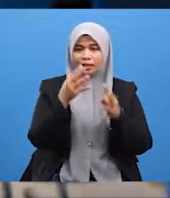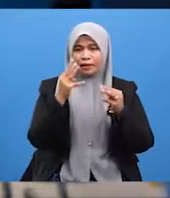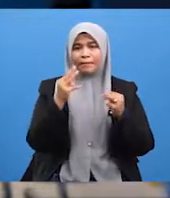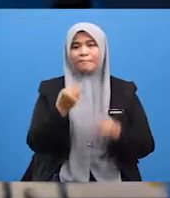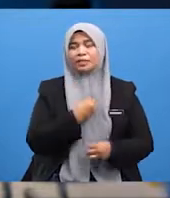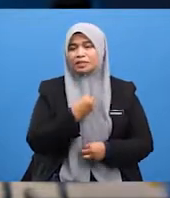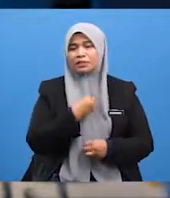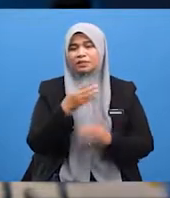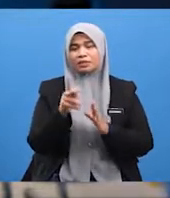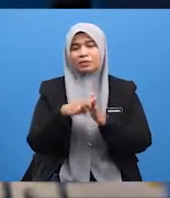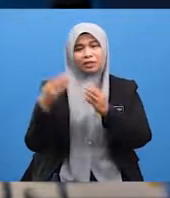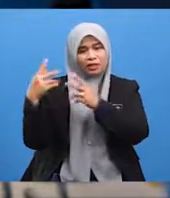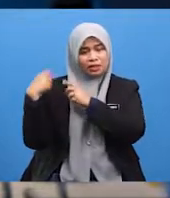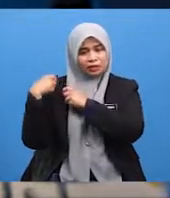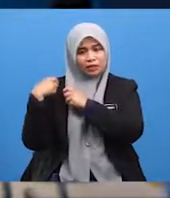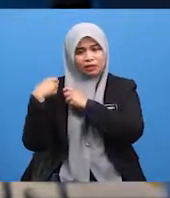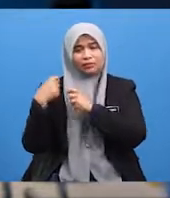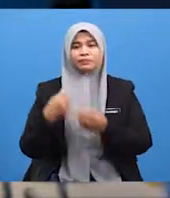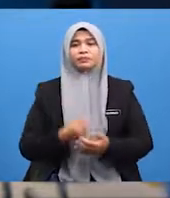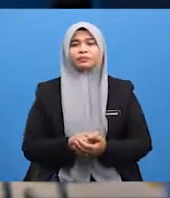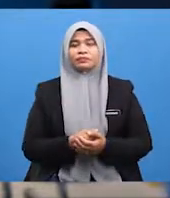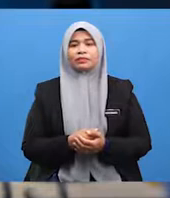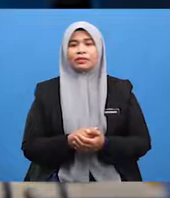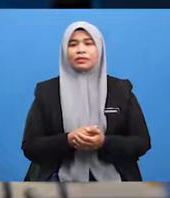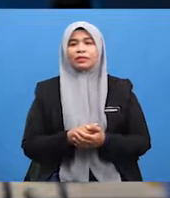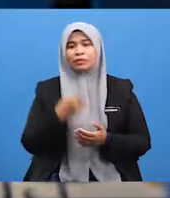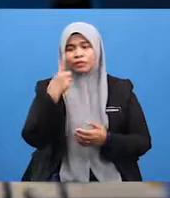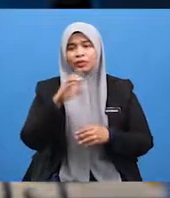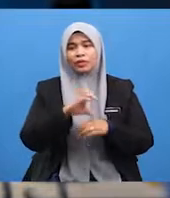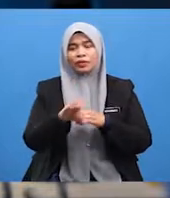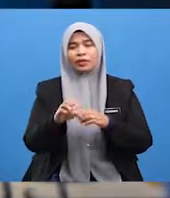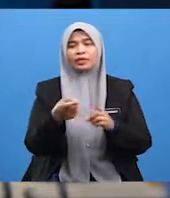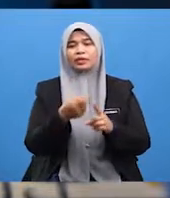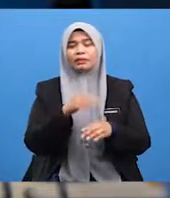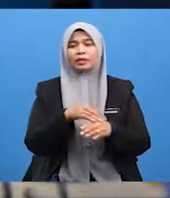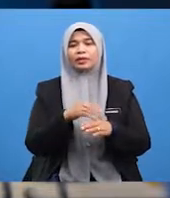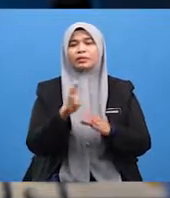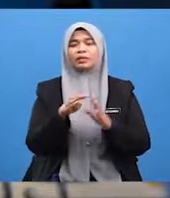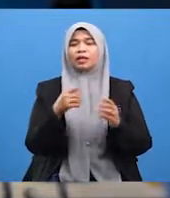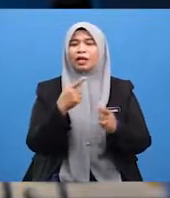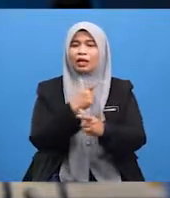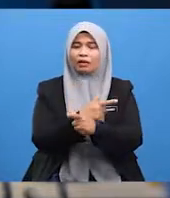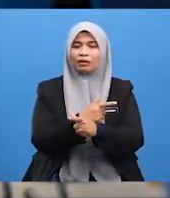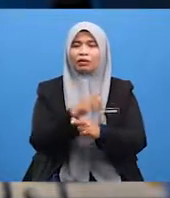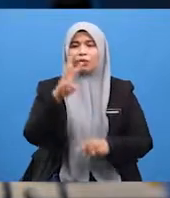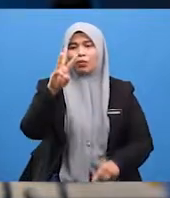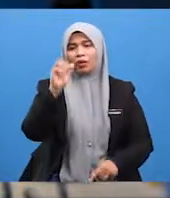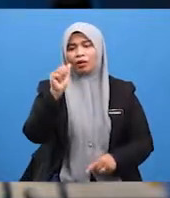bertanggungjawab terhadap tindakan masing-masing bagi mengelakkan daripada melanggar waad ini,